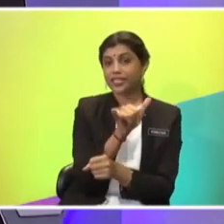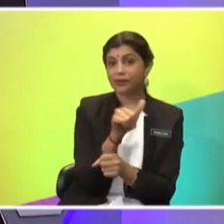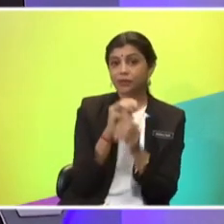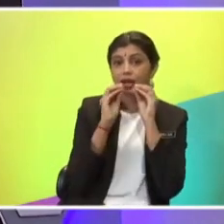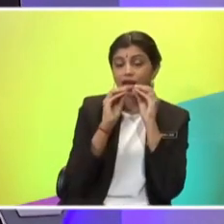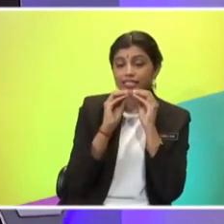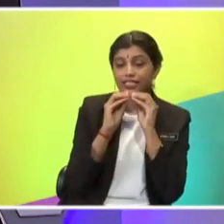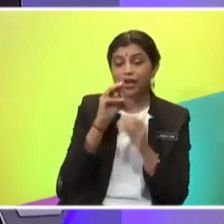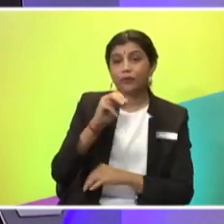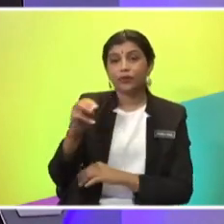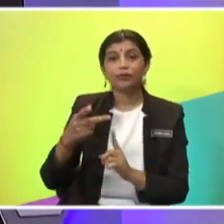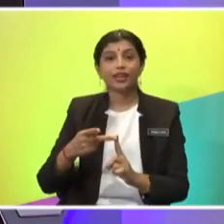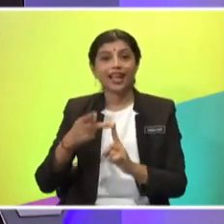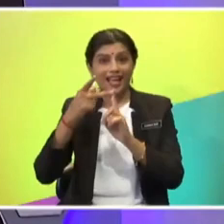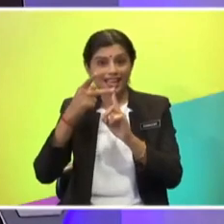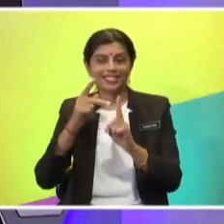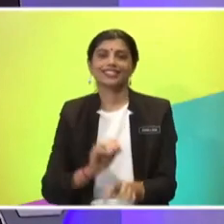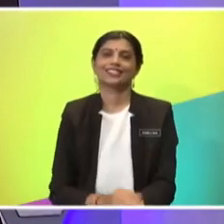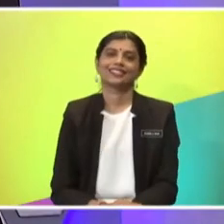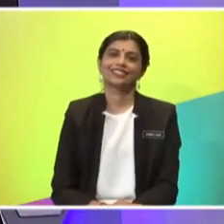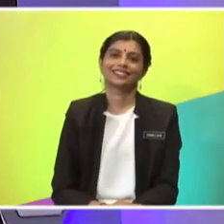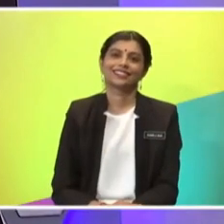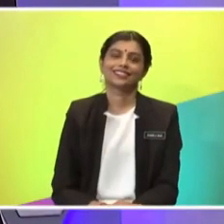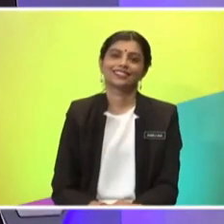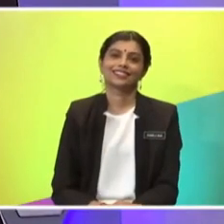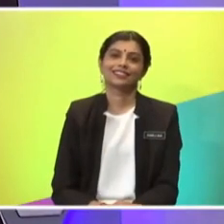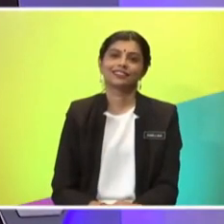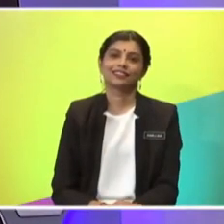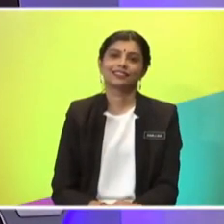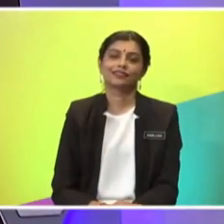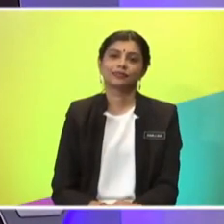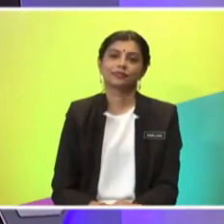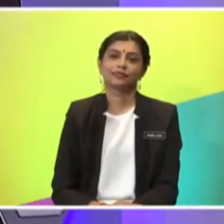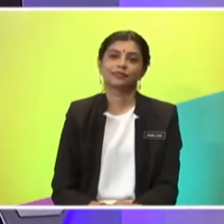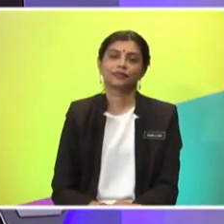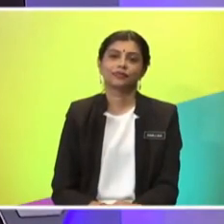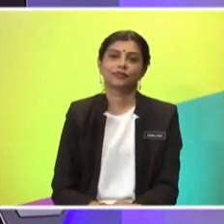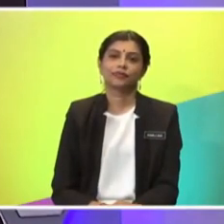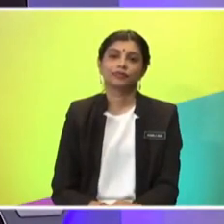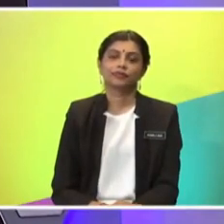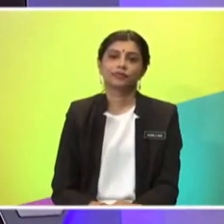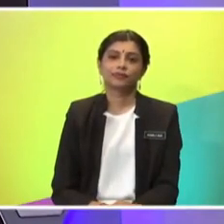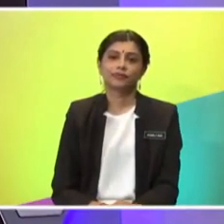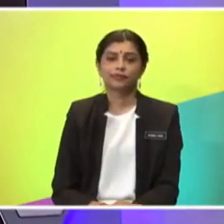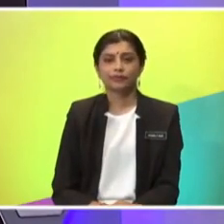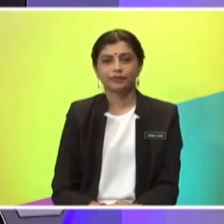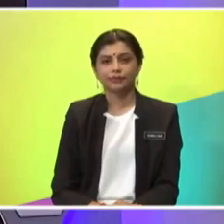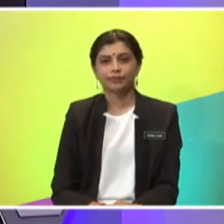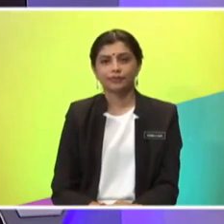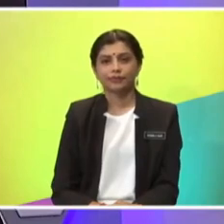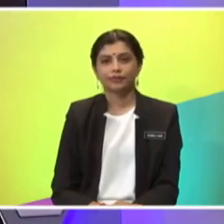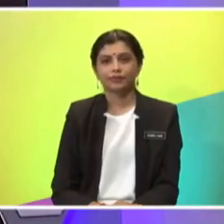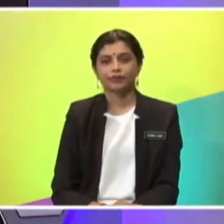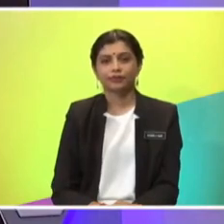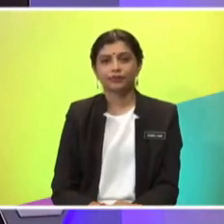murid berkumpulan khas masalah penglihatan ni. Kemudian sebenarnya dia dapat program